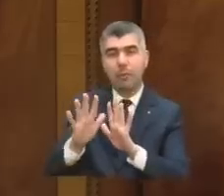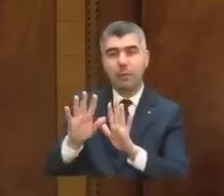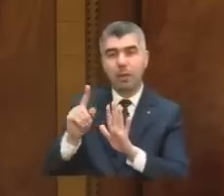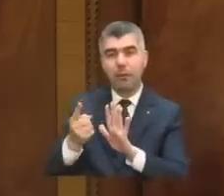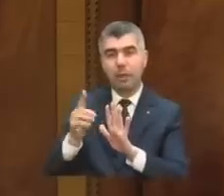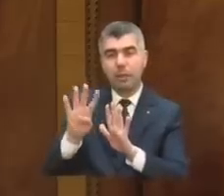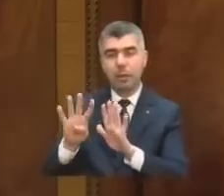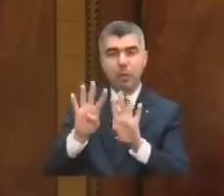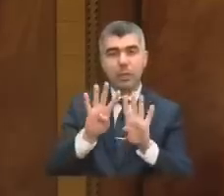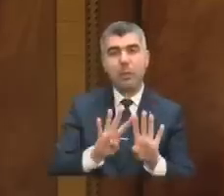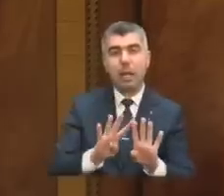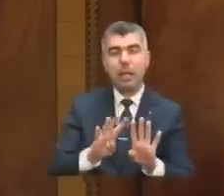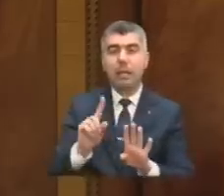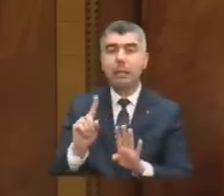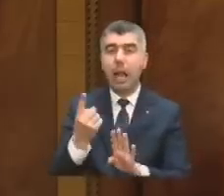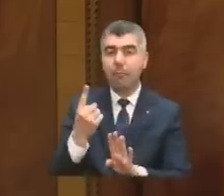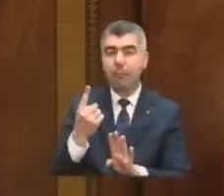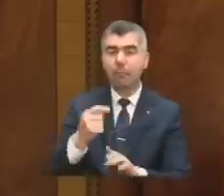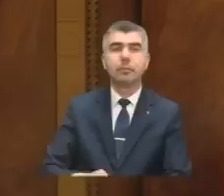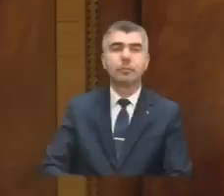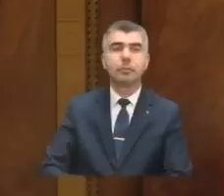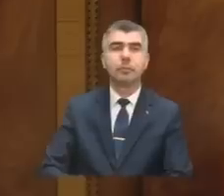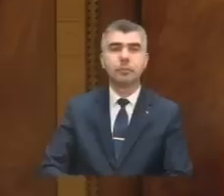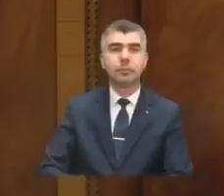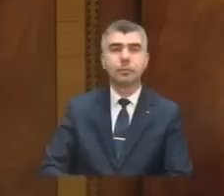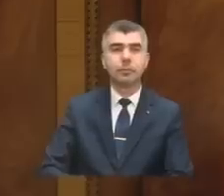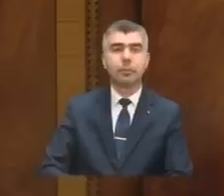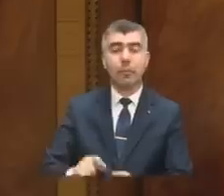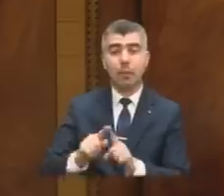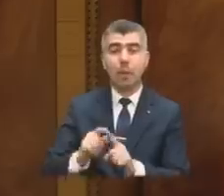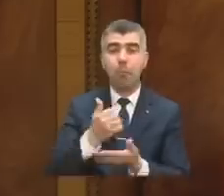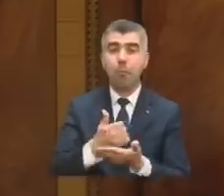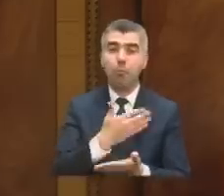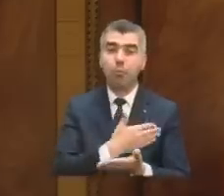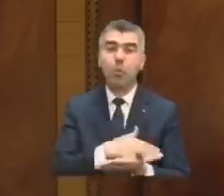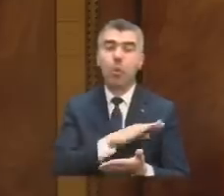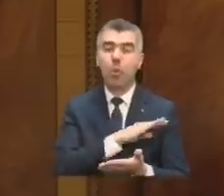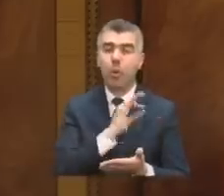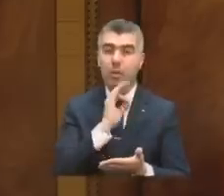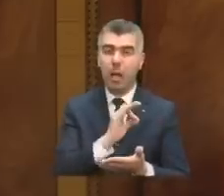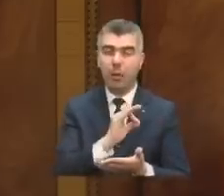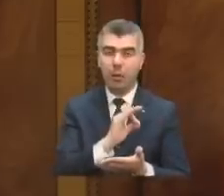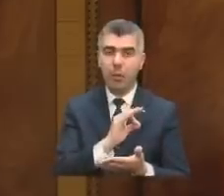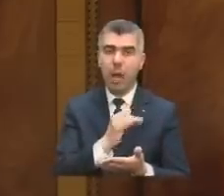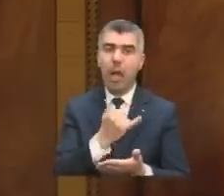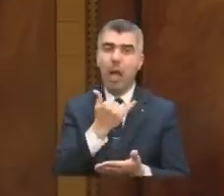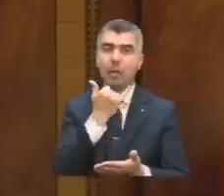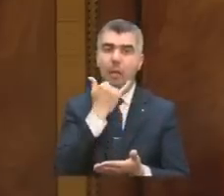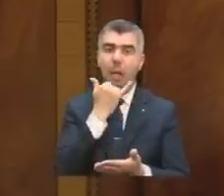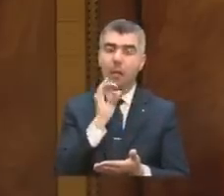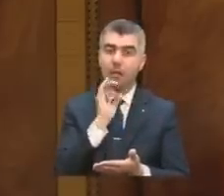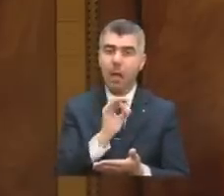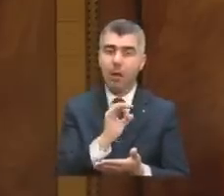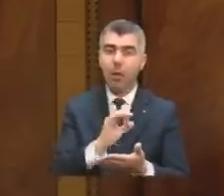544.88 درهم في حق المسؤولين الذين ارتبط ارتكابهم